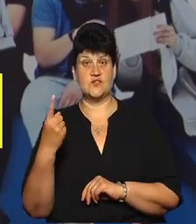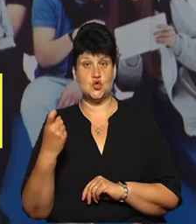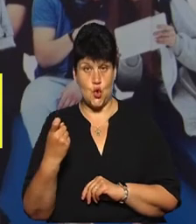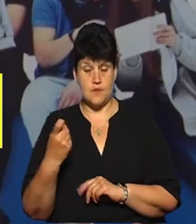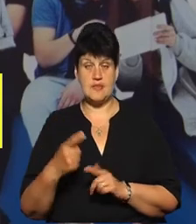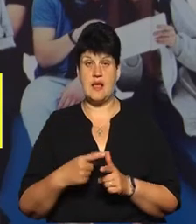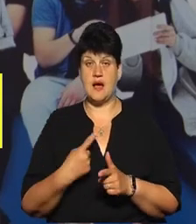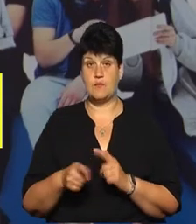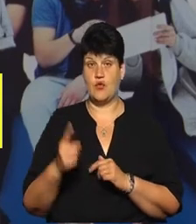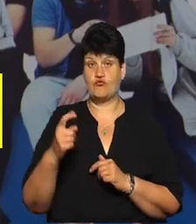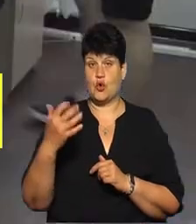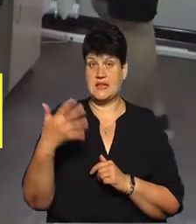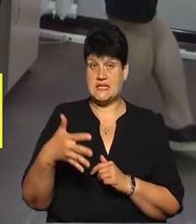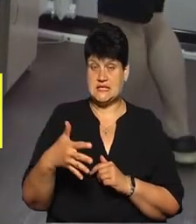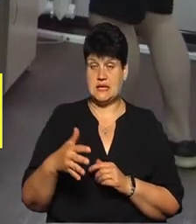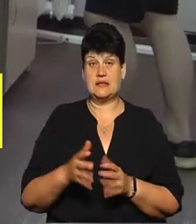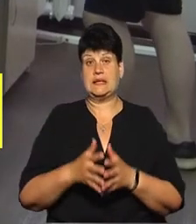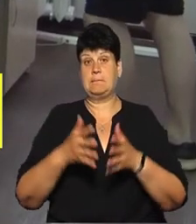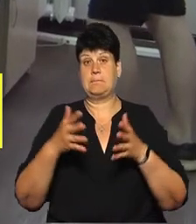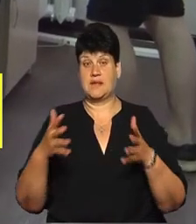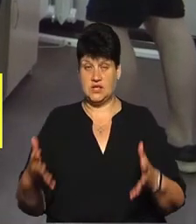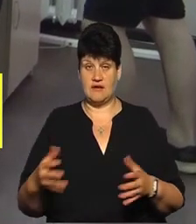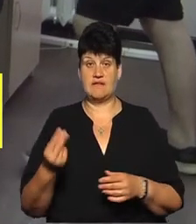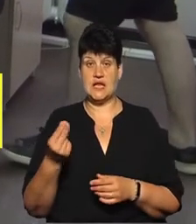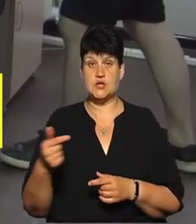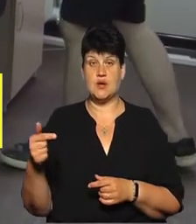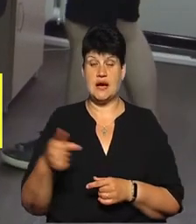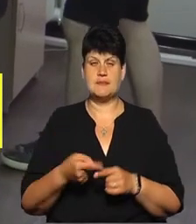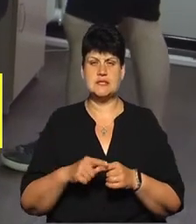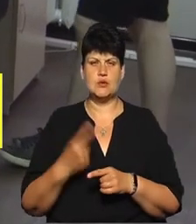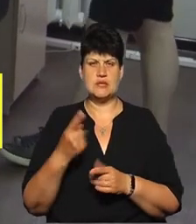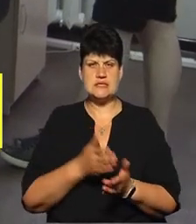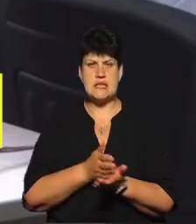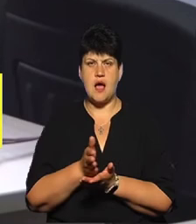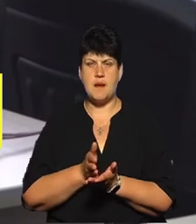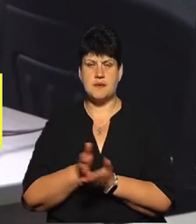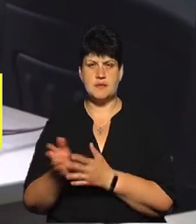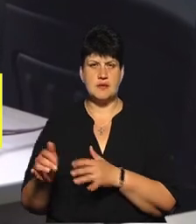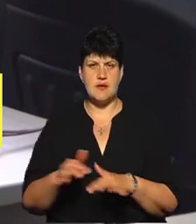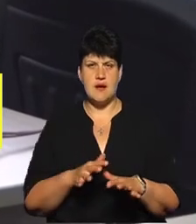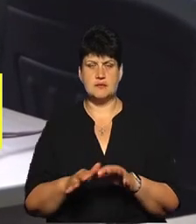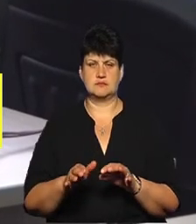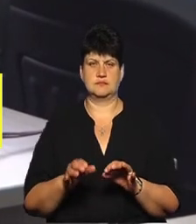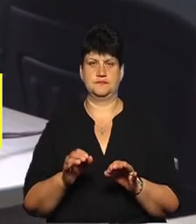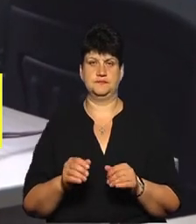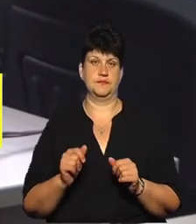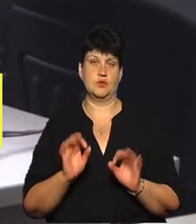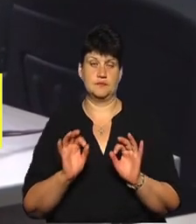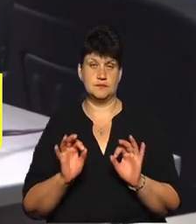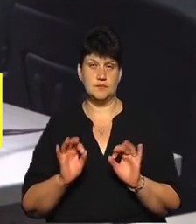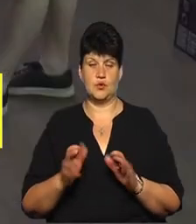в 150, або навіть більше. Фінансова грамотність – це один із напрямків діяльності безпечного простору, який безкоштовно